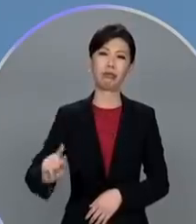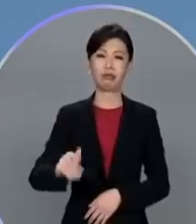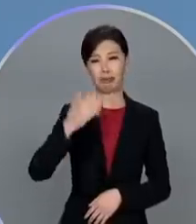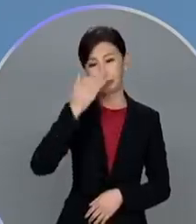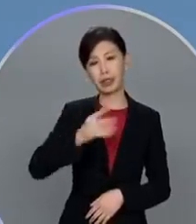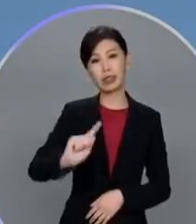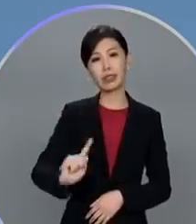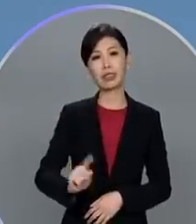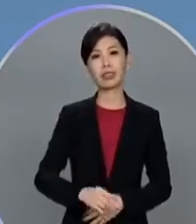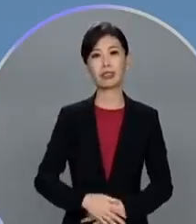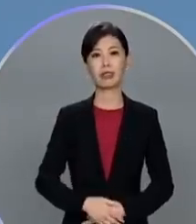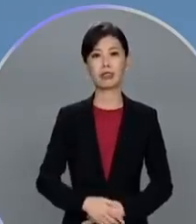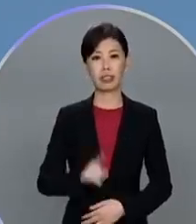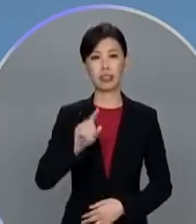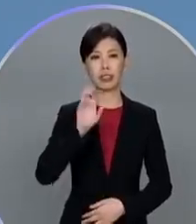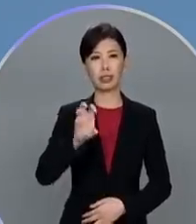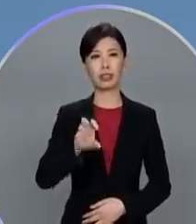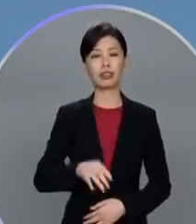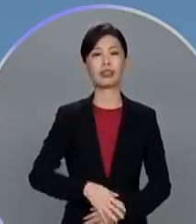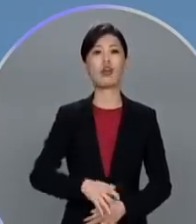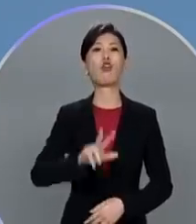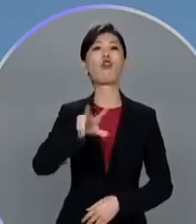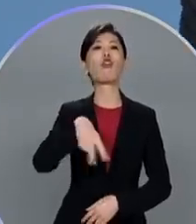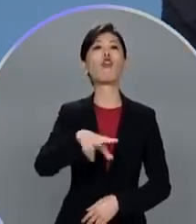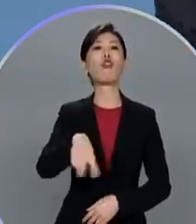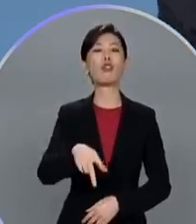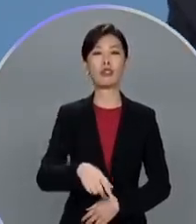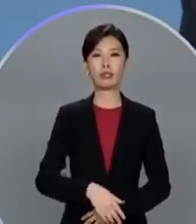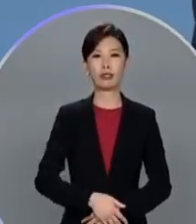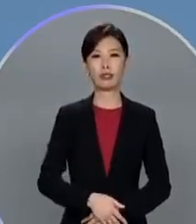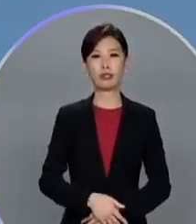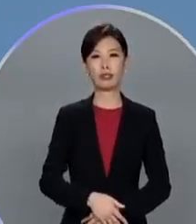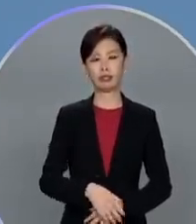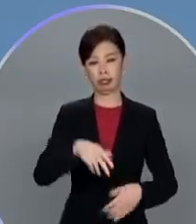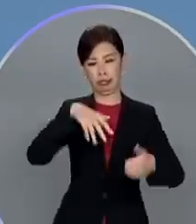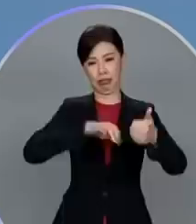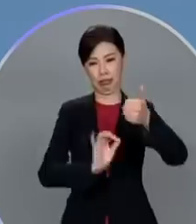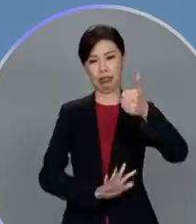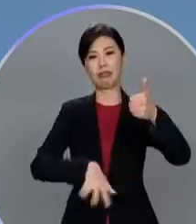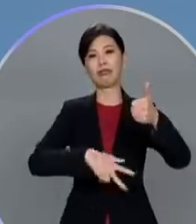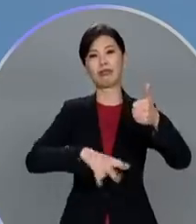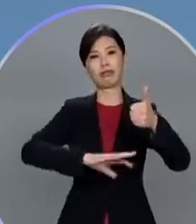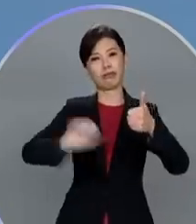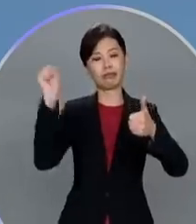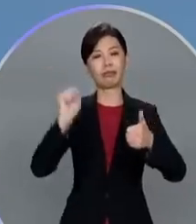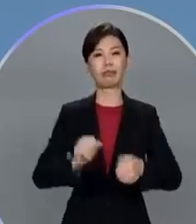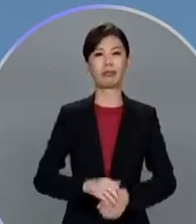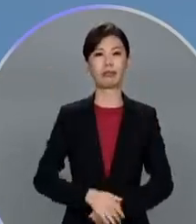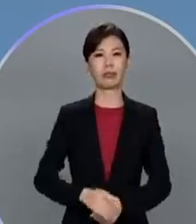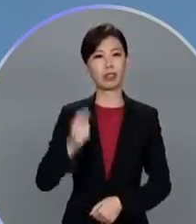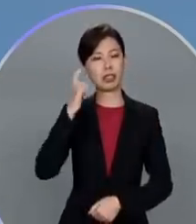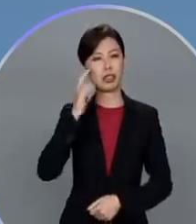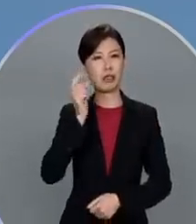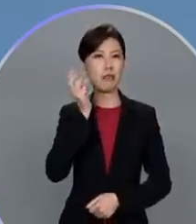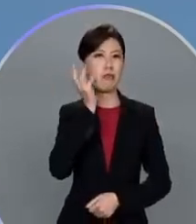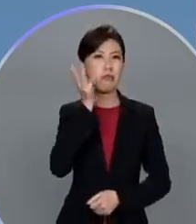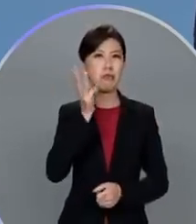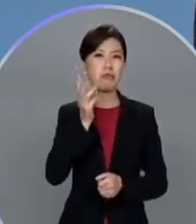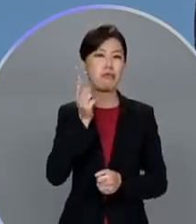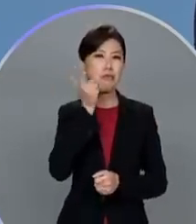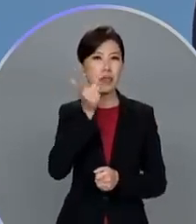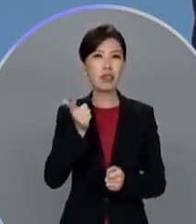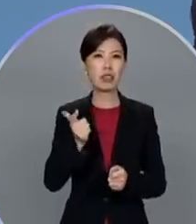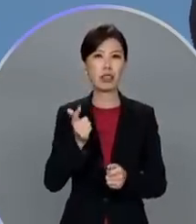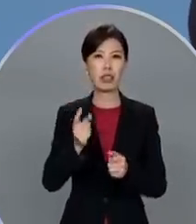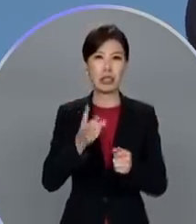败在一个字，空，架空的空。 我想到你这三年半，我一直去想你的执